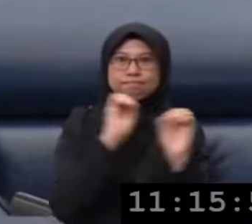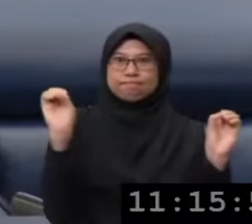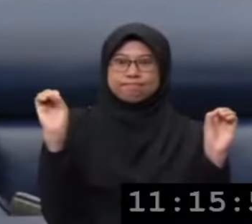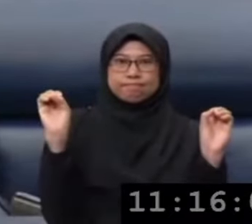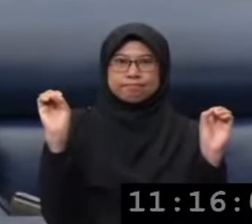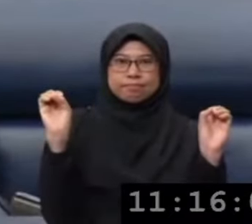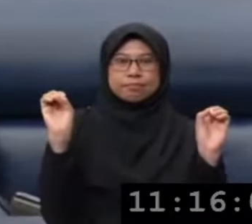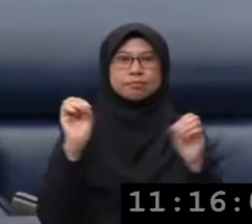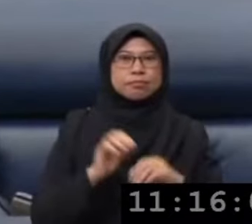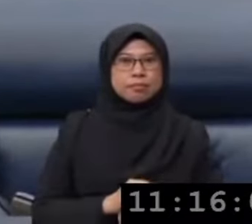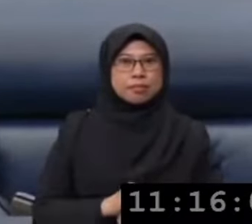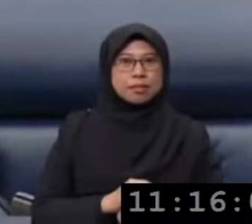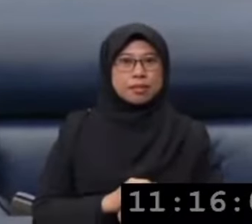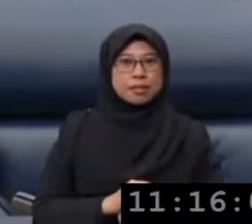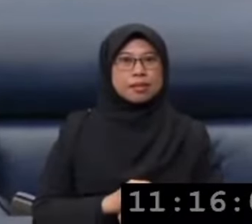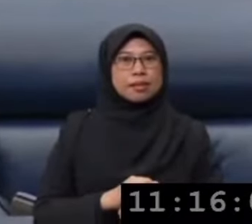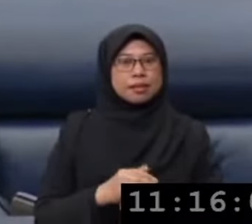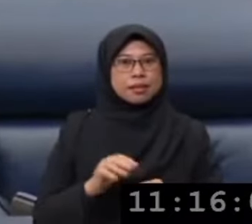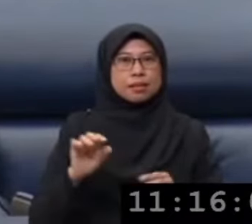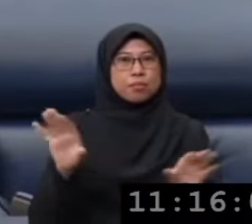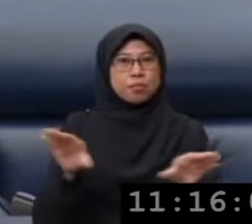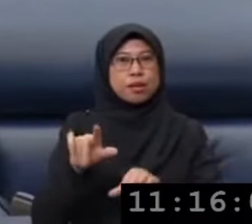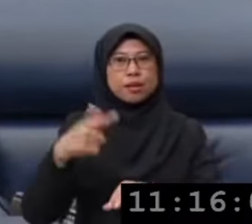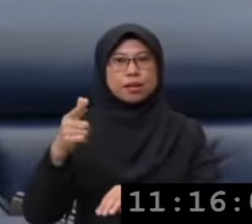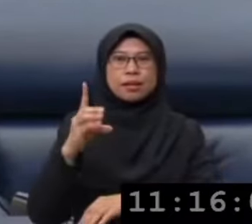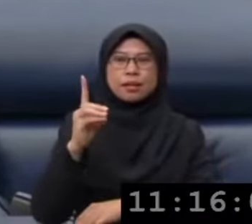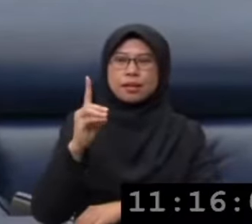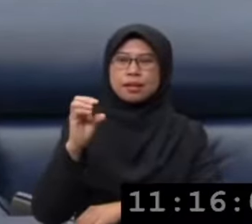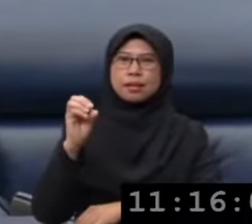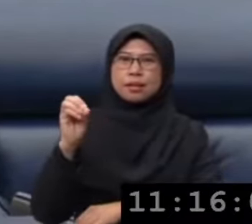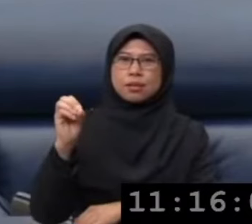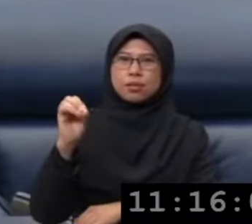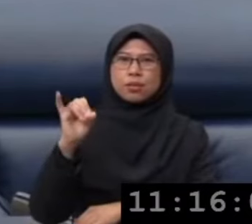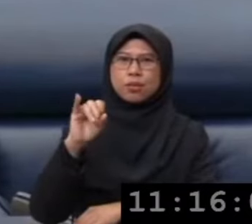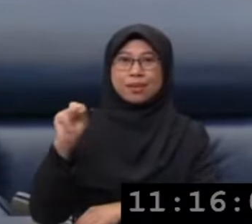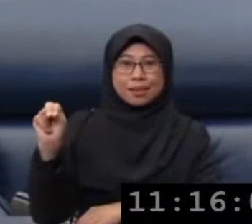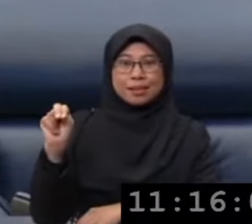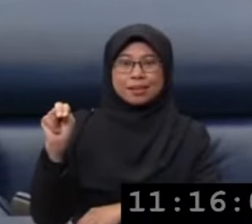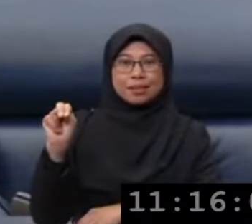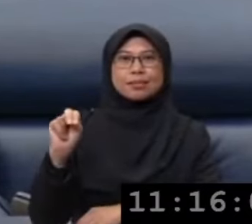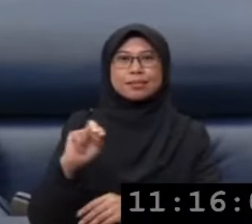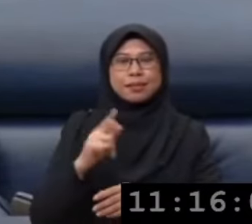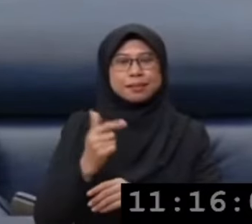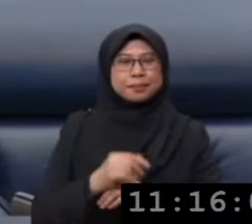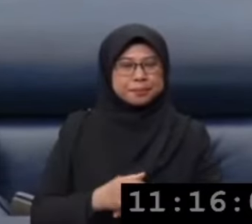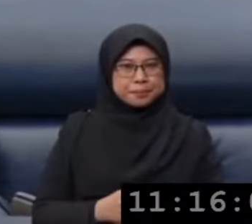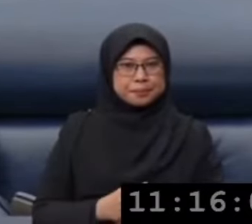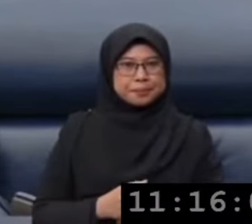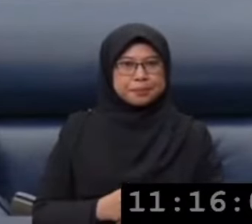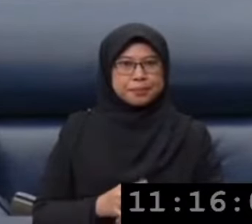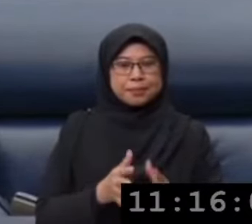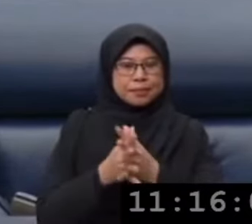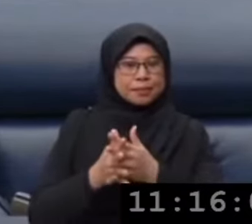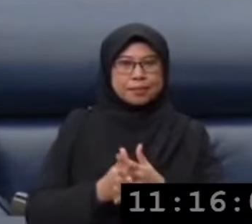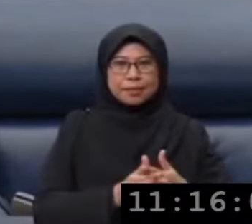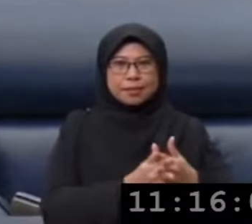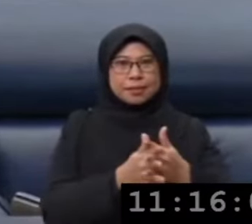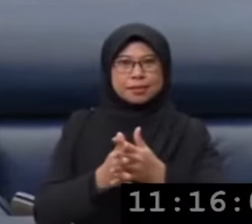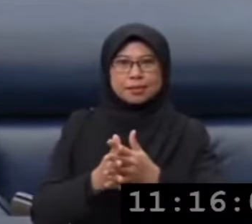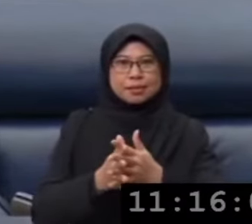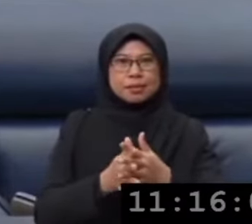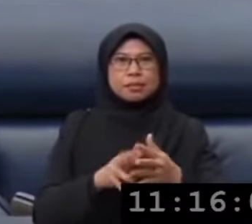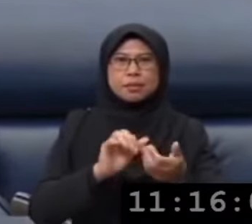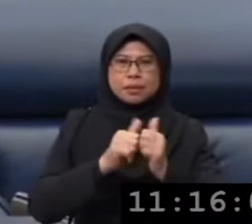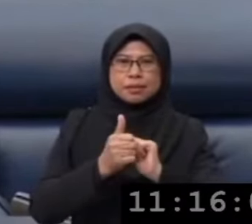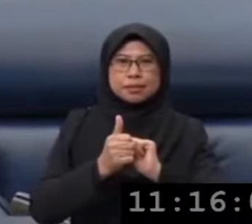dan aplikasi yang berbeza wujud di situ iaitu do in ya Dan kalau di Amerika Syarikat